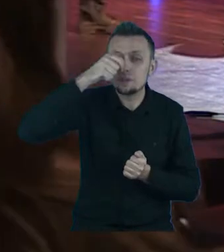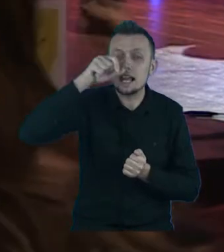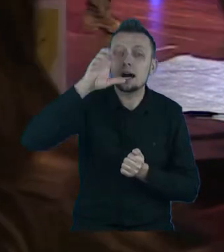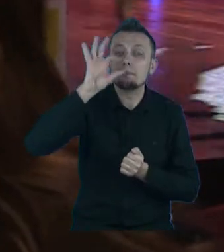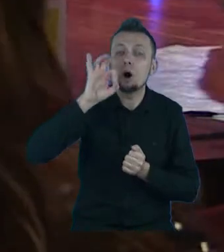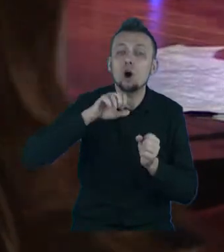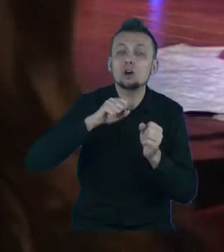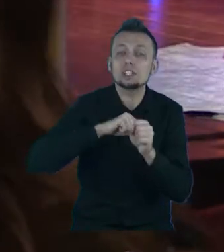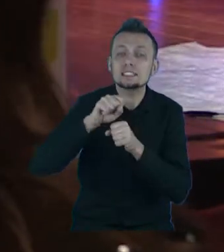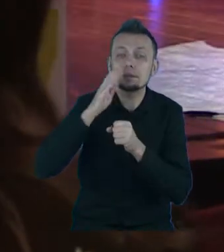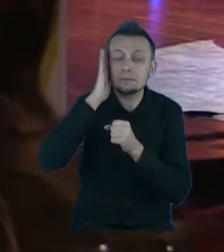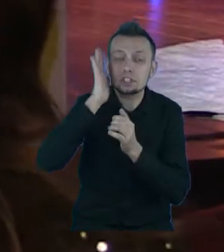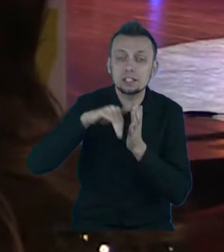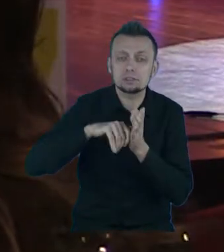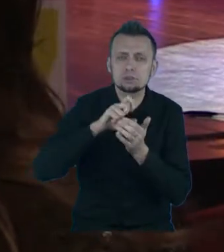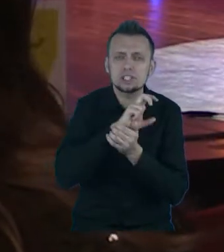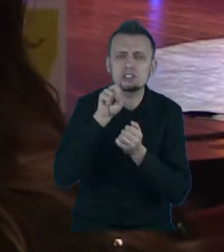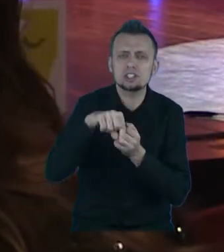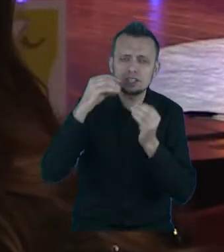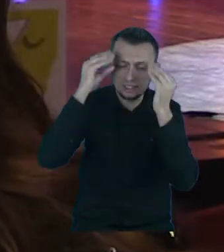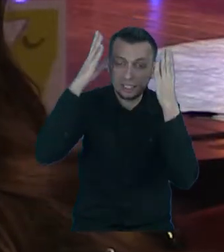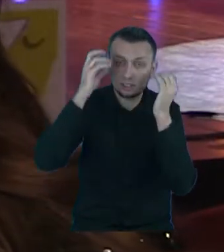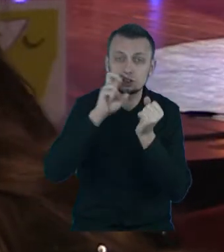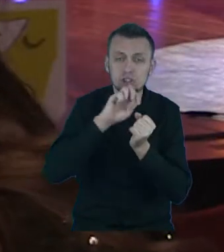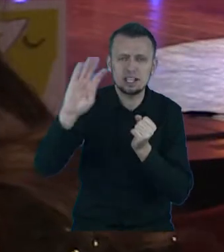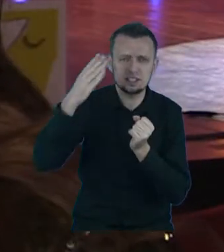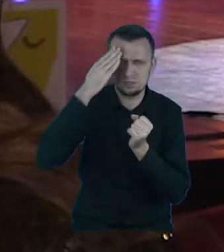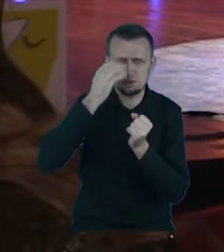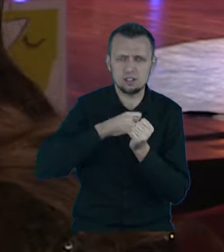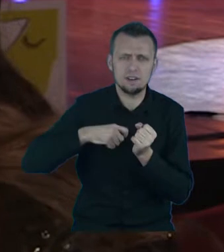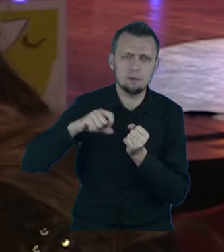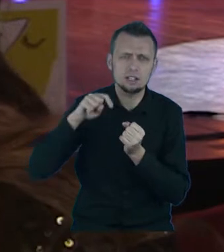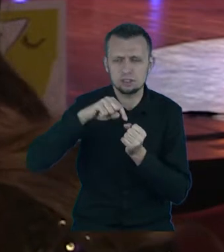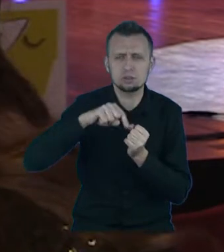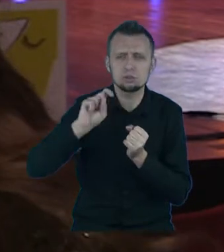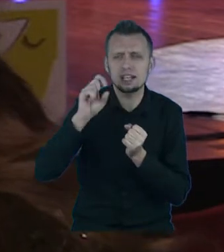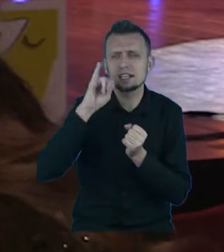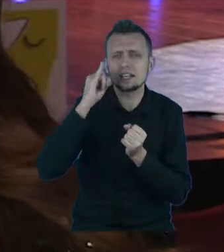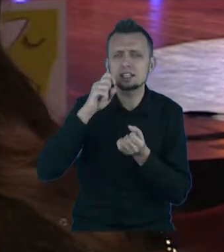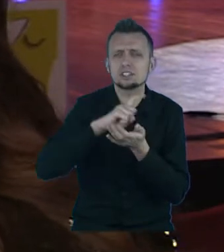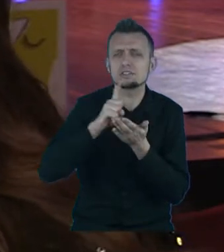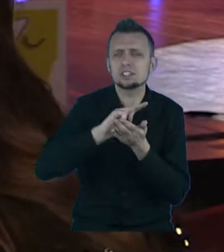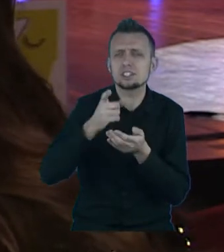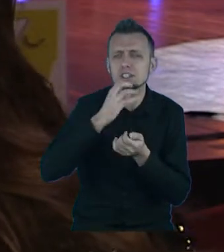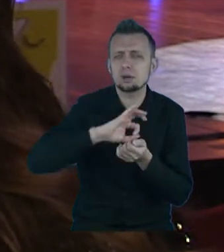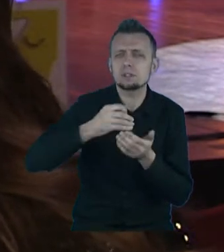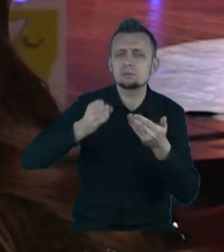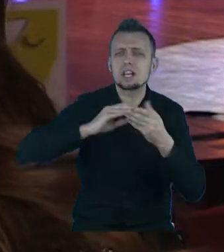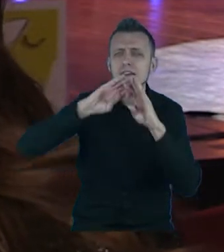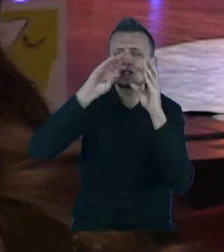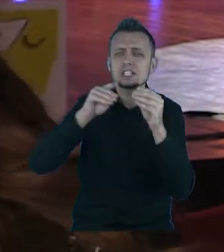Czujesz się zaskoczona tym, czy spodziewałaś się może tutaj, żeby coś osiągnąć? Przede wszystkim dla mnie zaskoczeniem było,